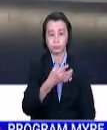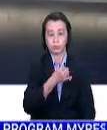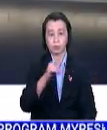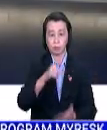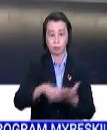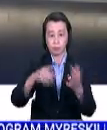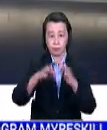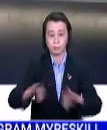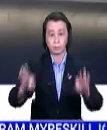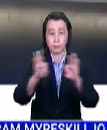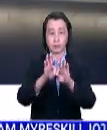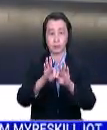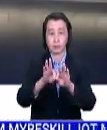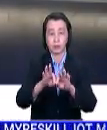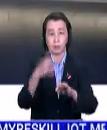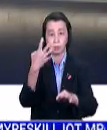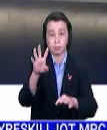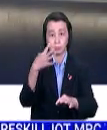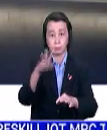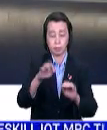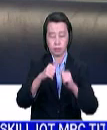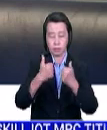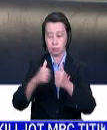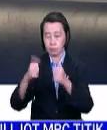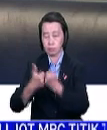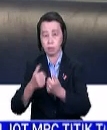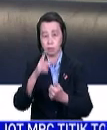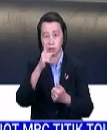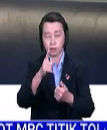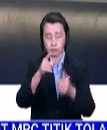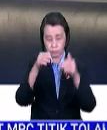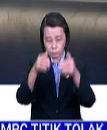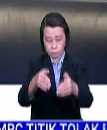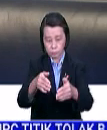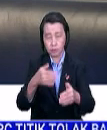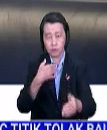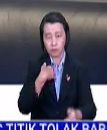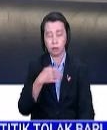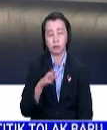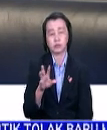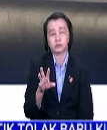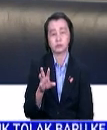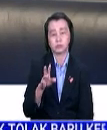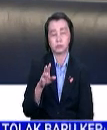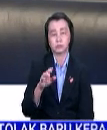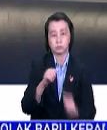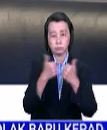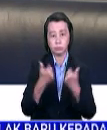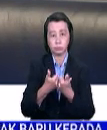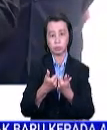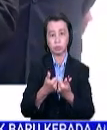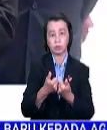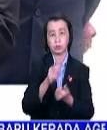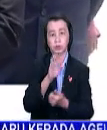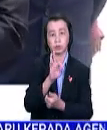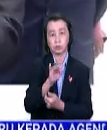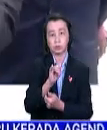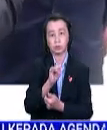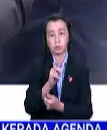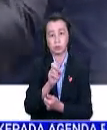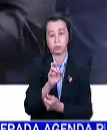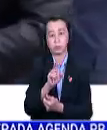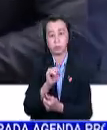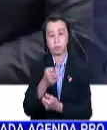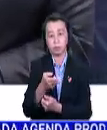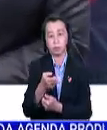penting, 14 agensi ini kita nak satu wahdah. Ada wahdatul fiqh, kesatuan fikrah. Dan